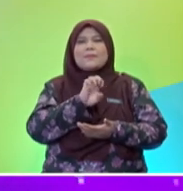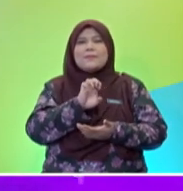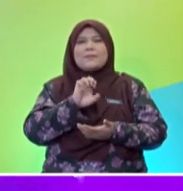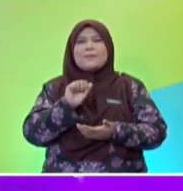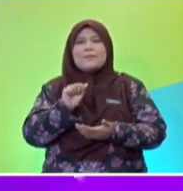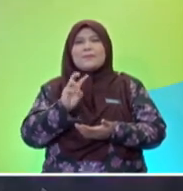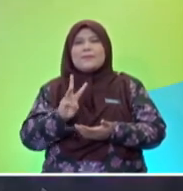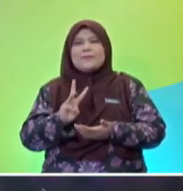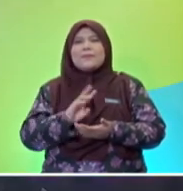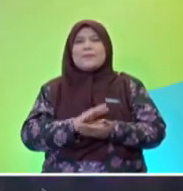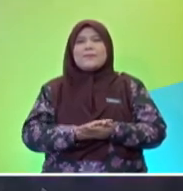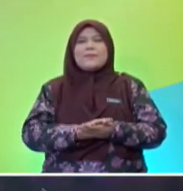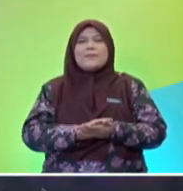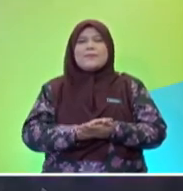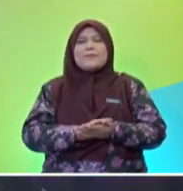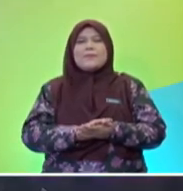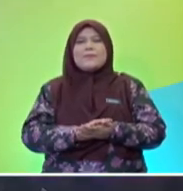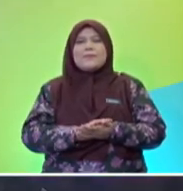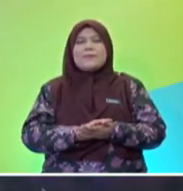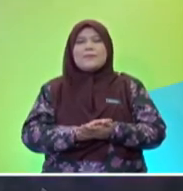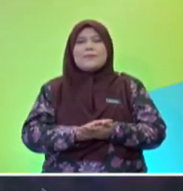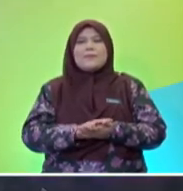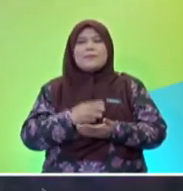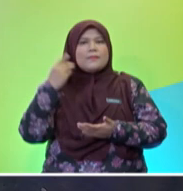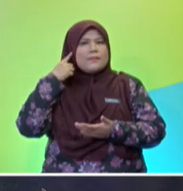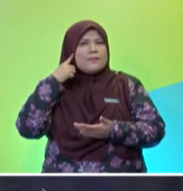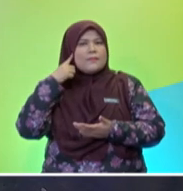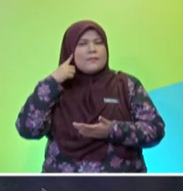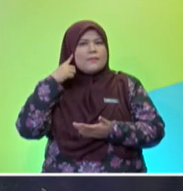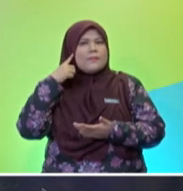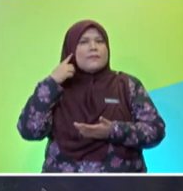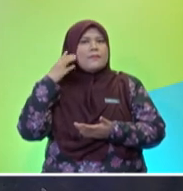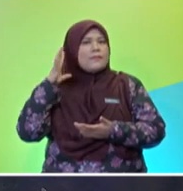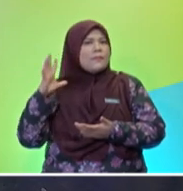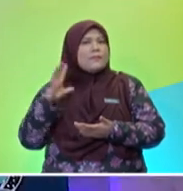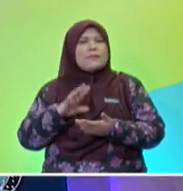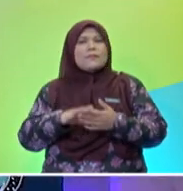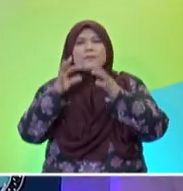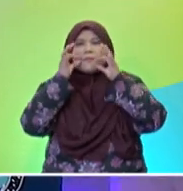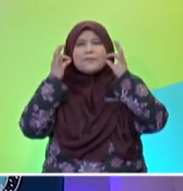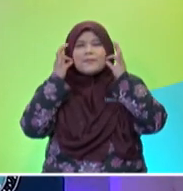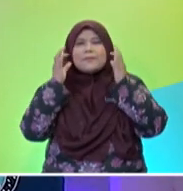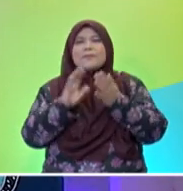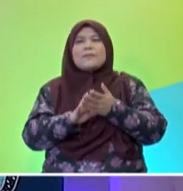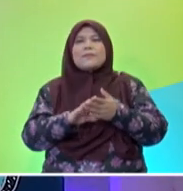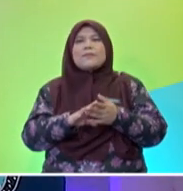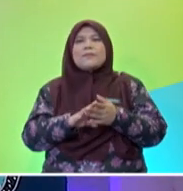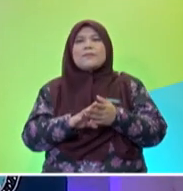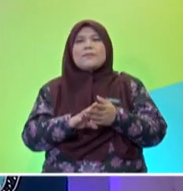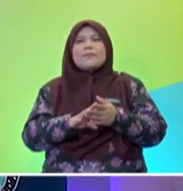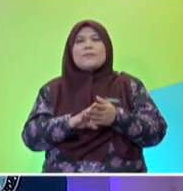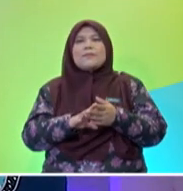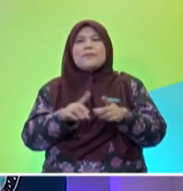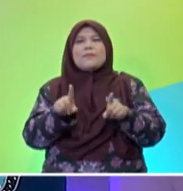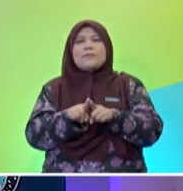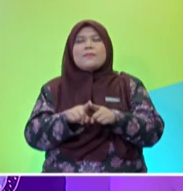Oke bunyi kucing sama juga macam contohnya macam kita coba kita miral di